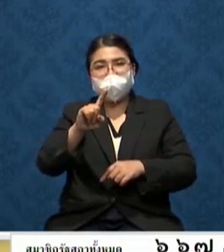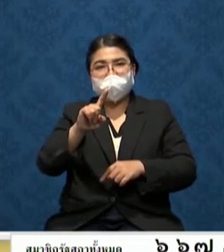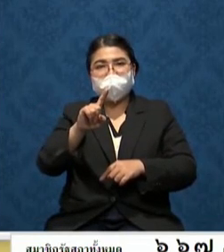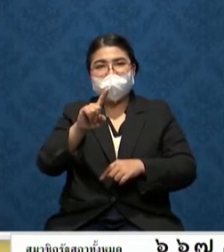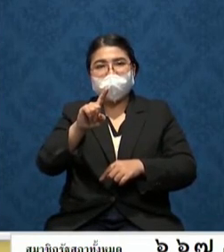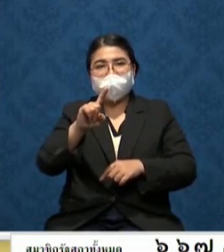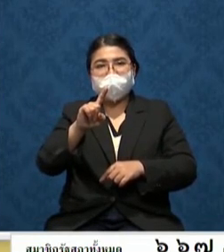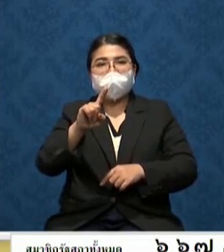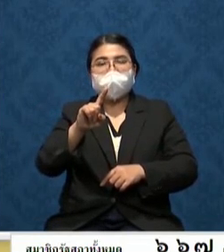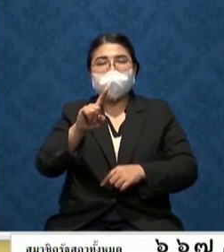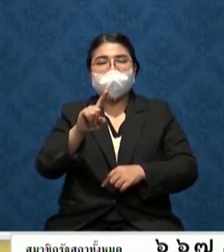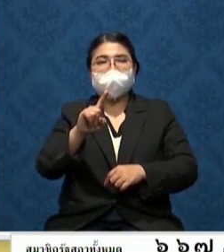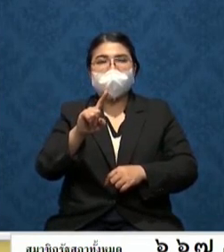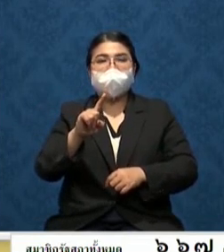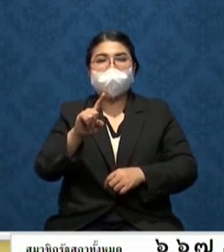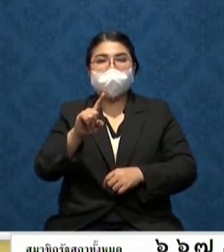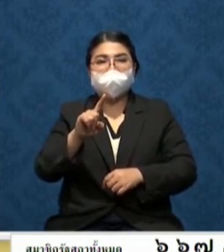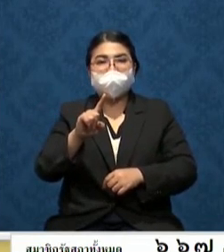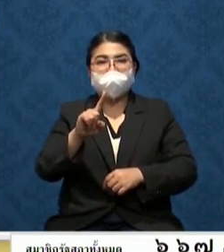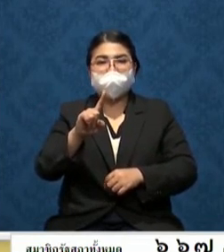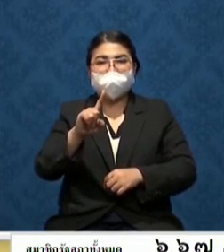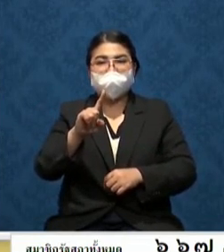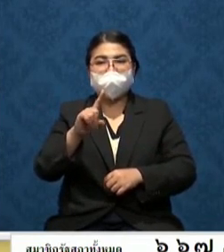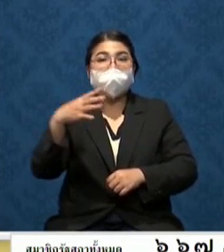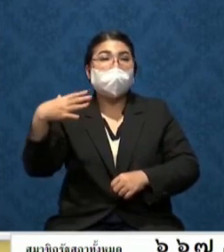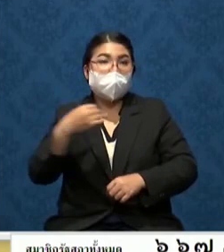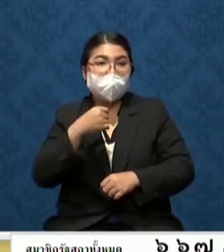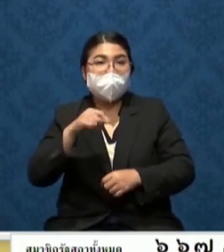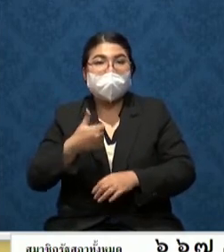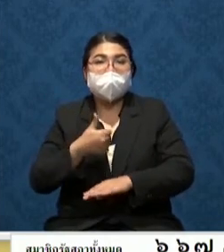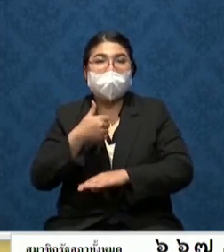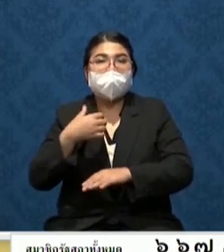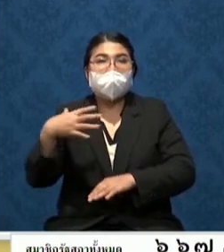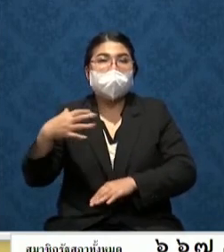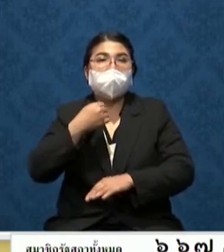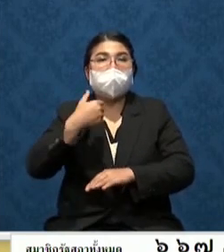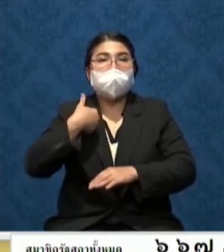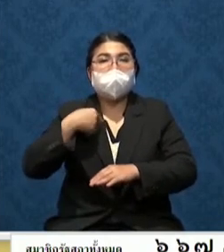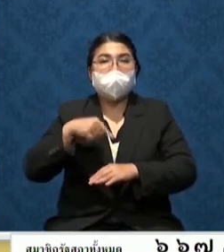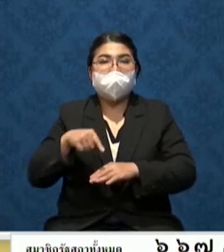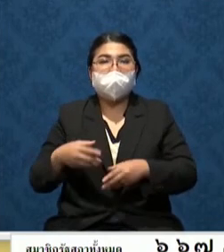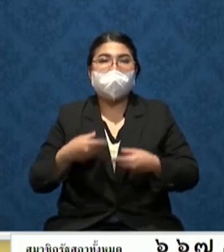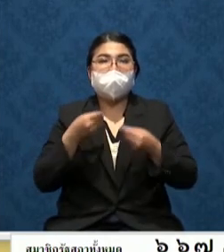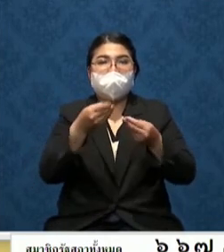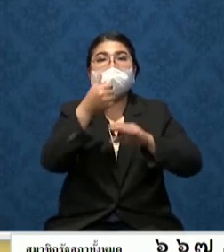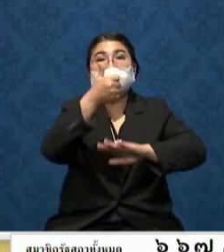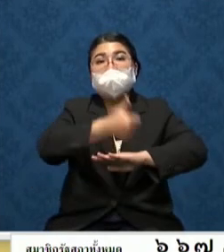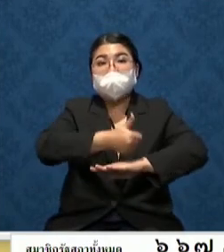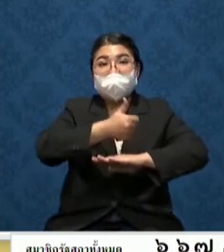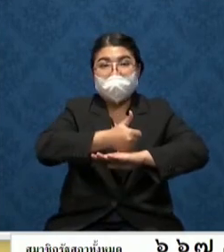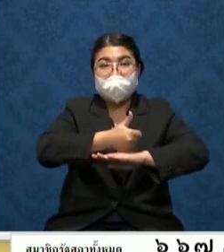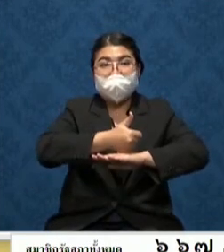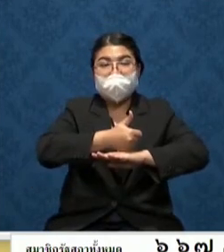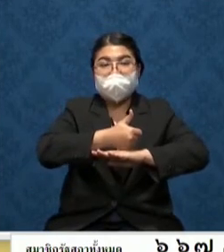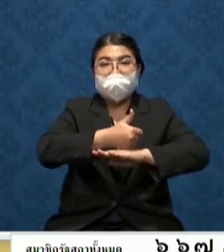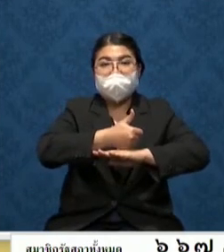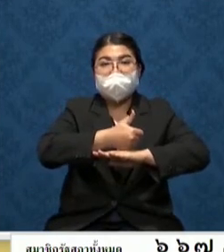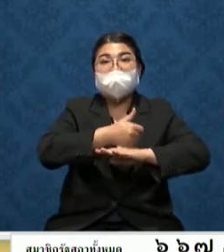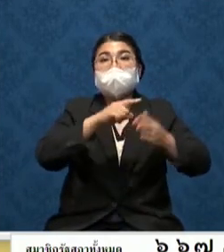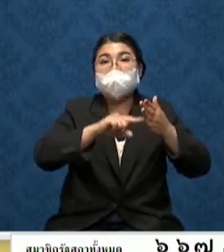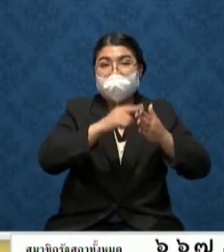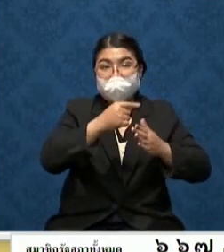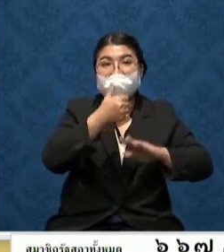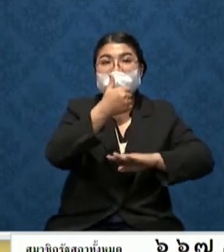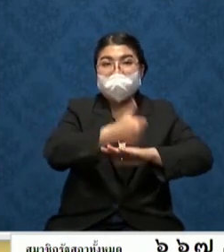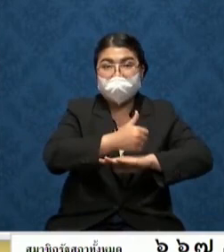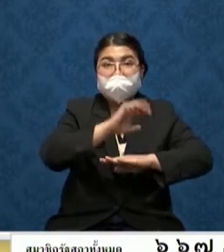คือว่าให้อำนาจอธิบิทีกรประชาสัมภัรรษเป็กรมการในวราะแรกเริ่มแค่นี้